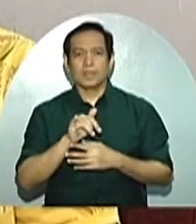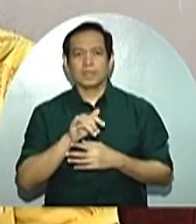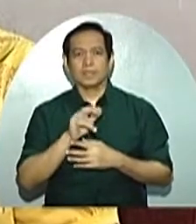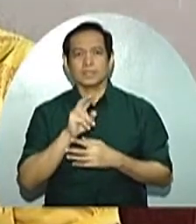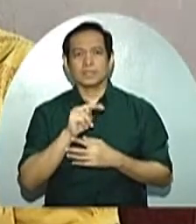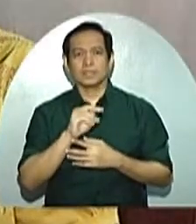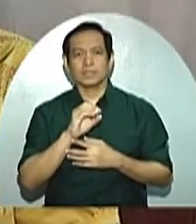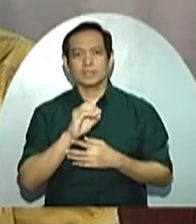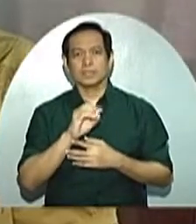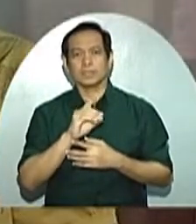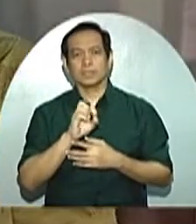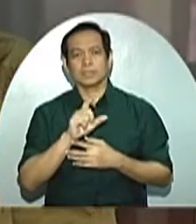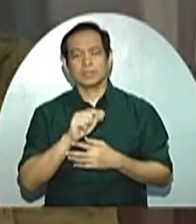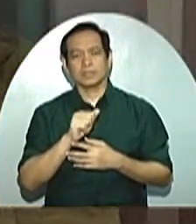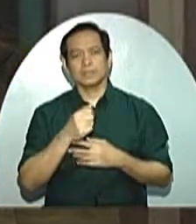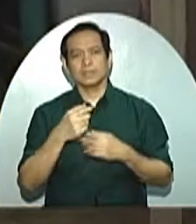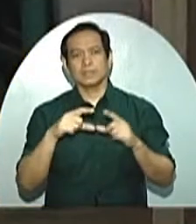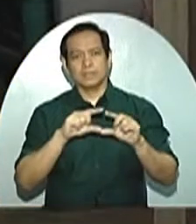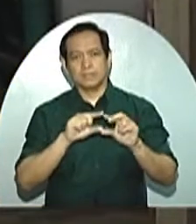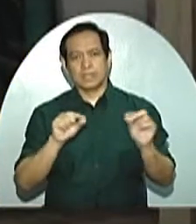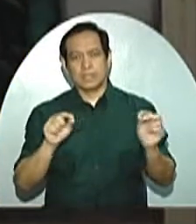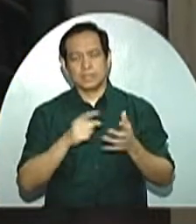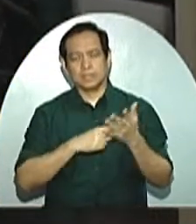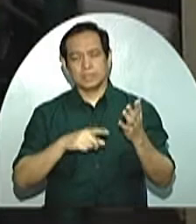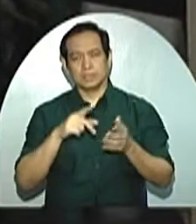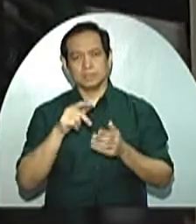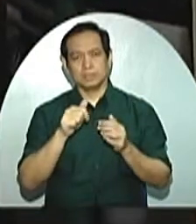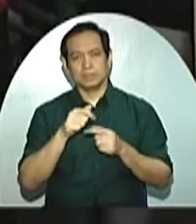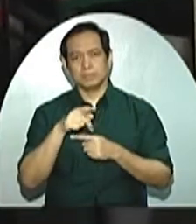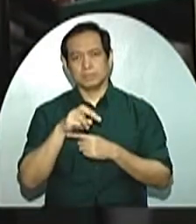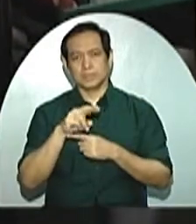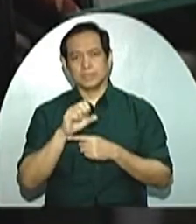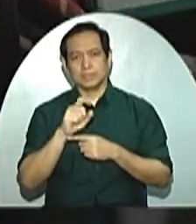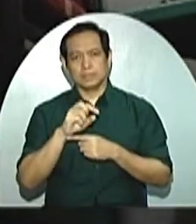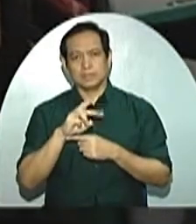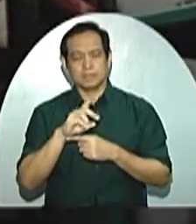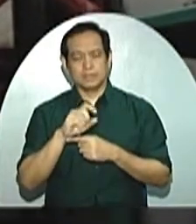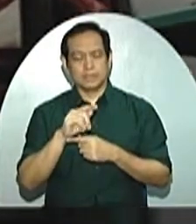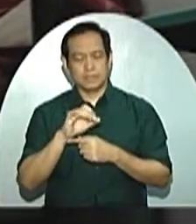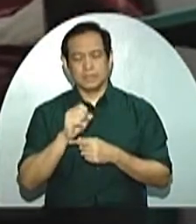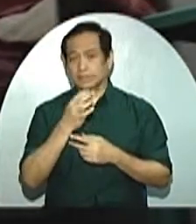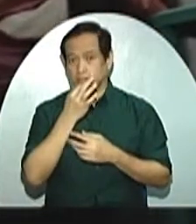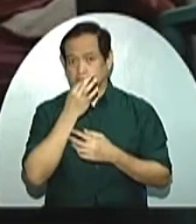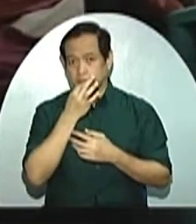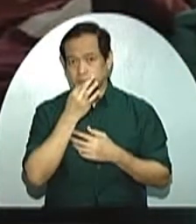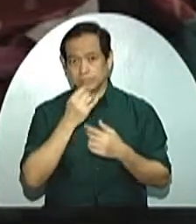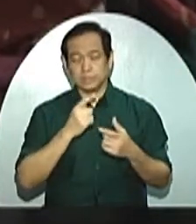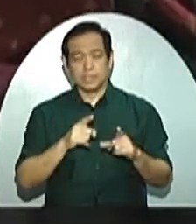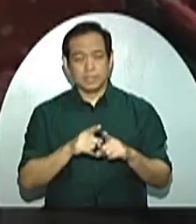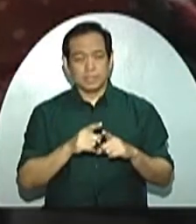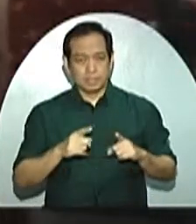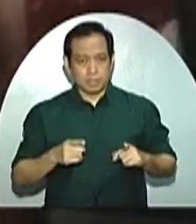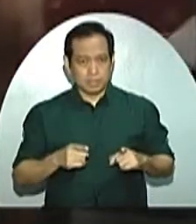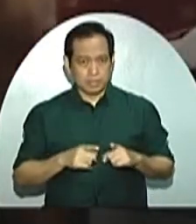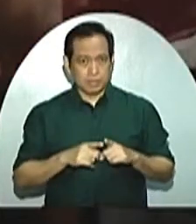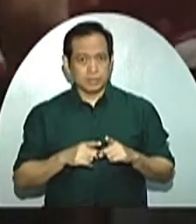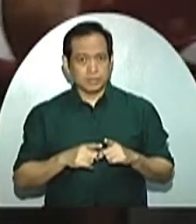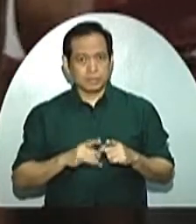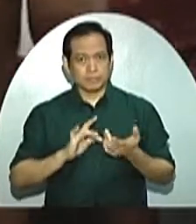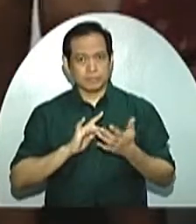mga noodles, mga hotdog, mga preservatives po na pagkain. Tapos yung iba pong